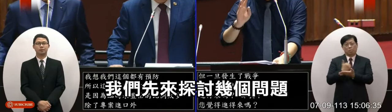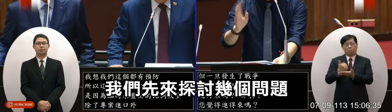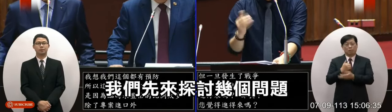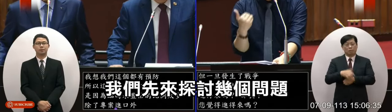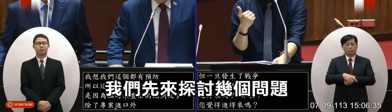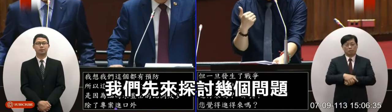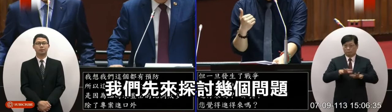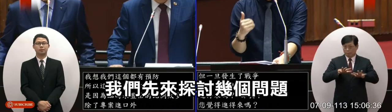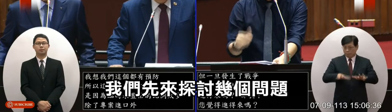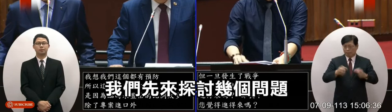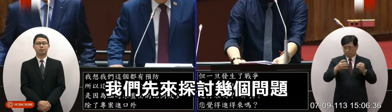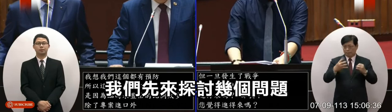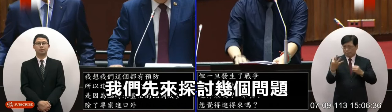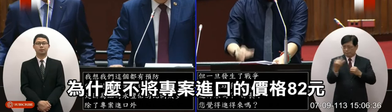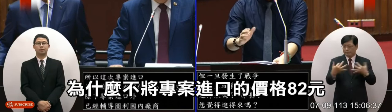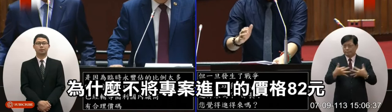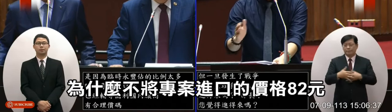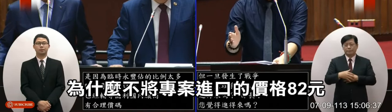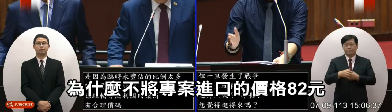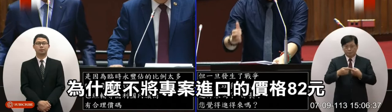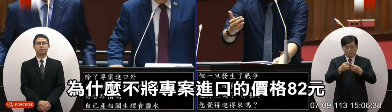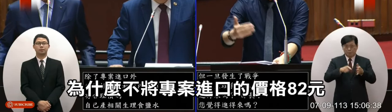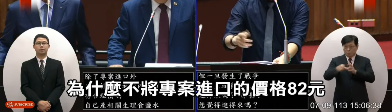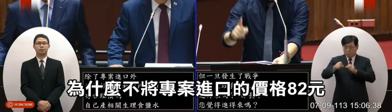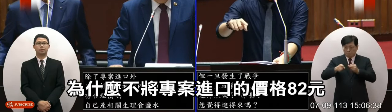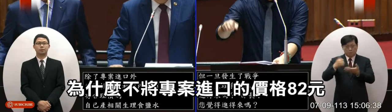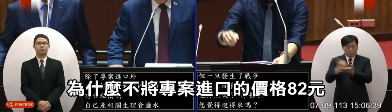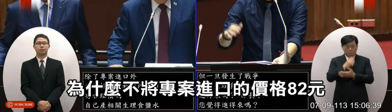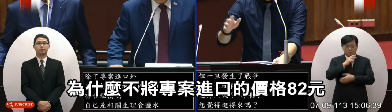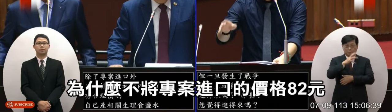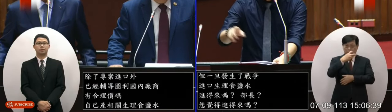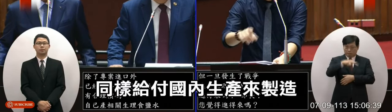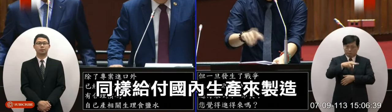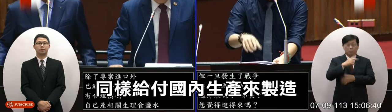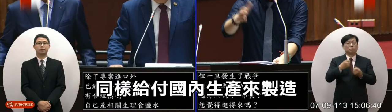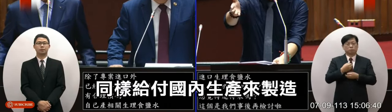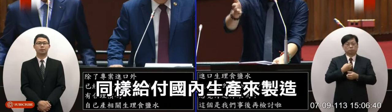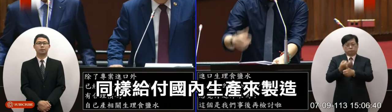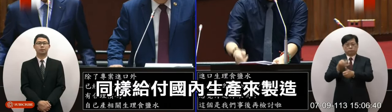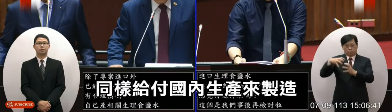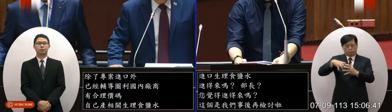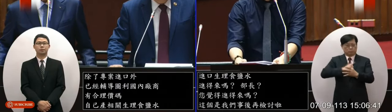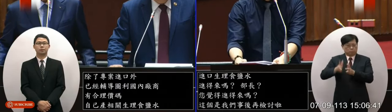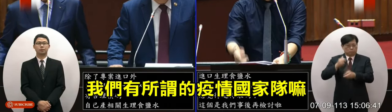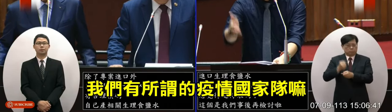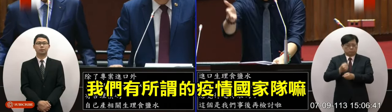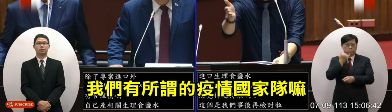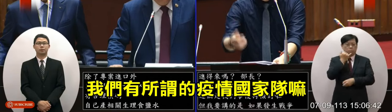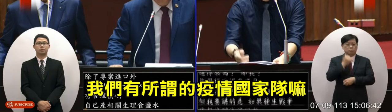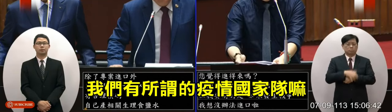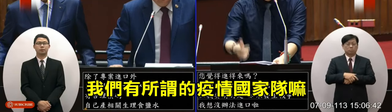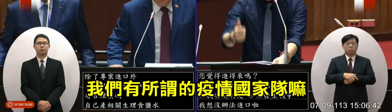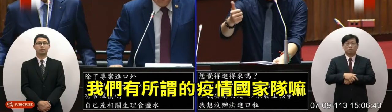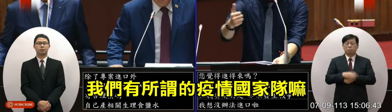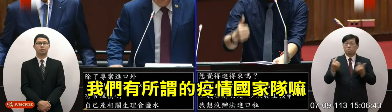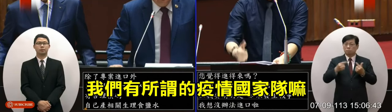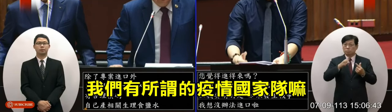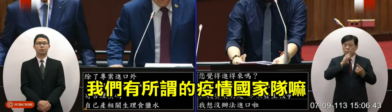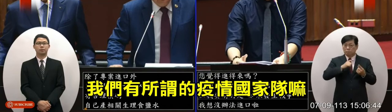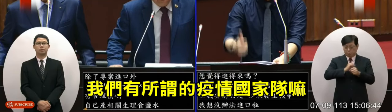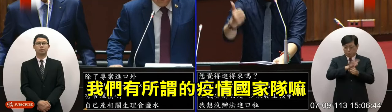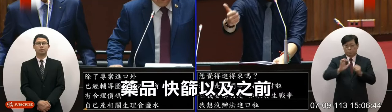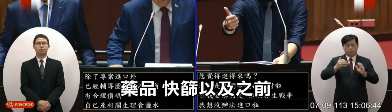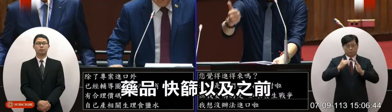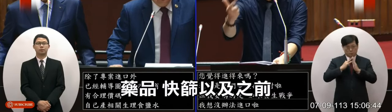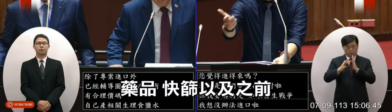了。那我们先来探讨几个问题哦，为什么不将专案进口的价格82元同样给付国内生产来制造？我们有所谓的疫情国